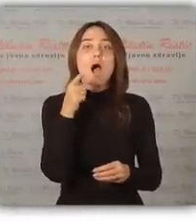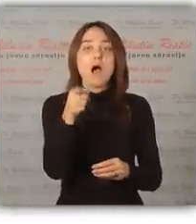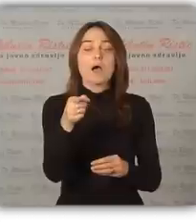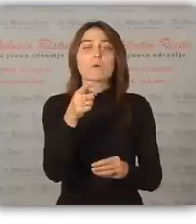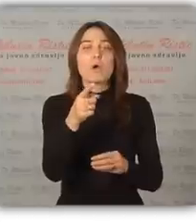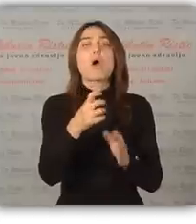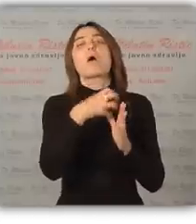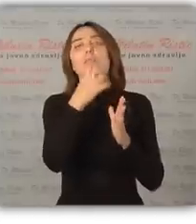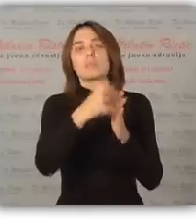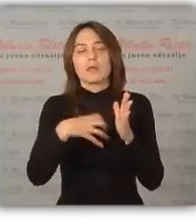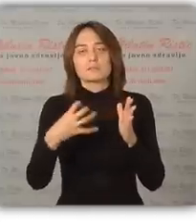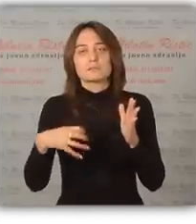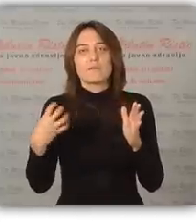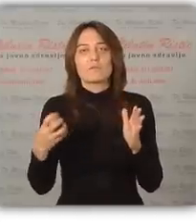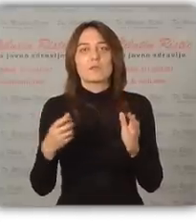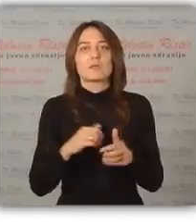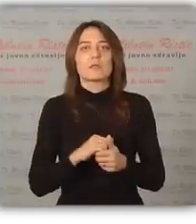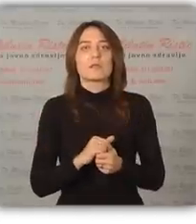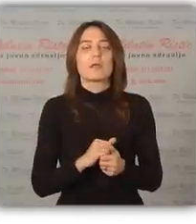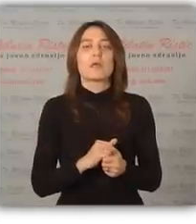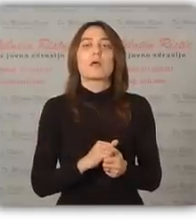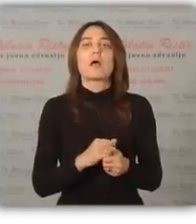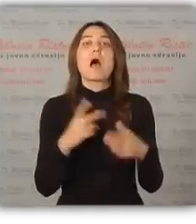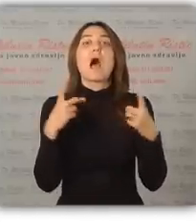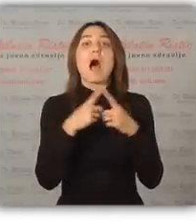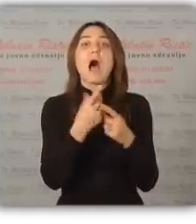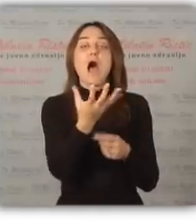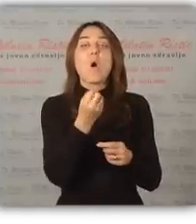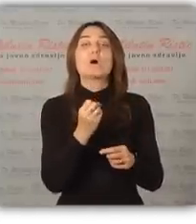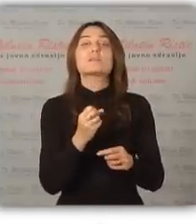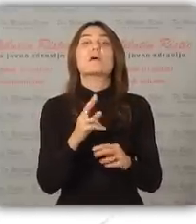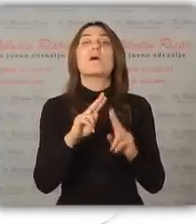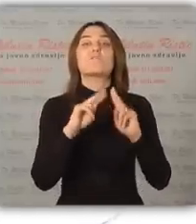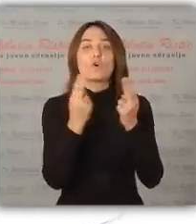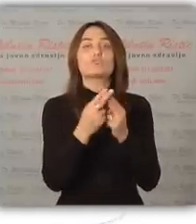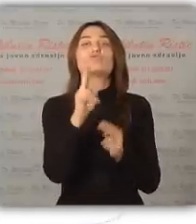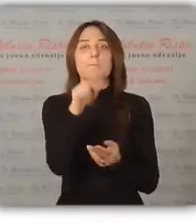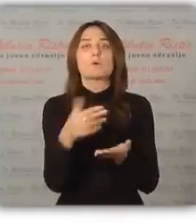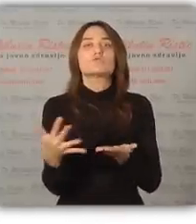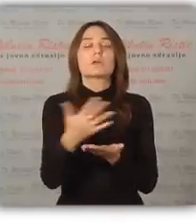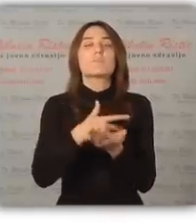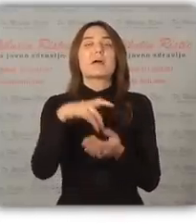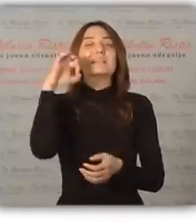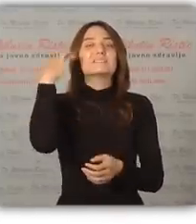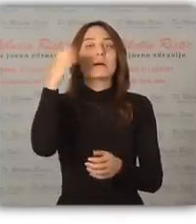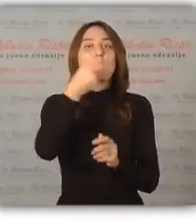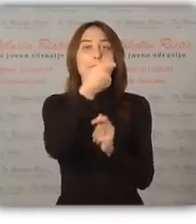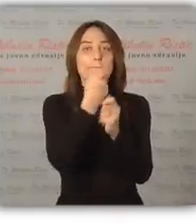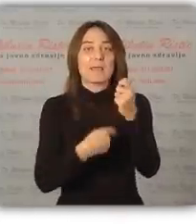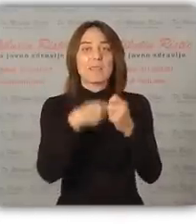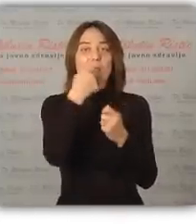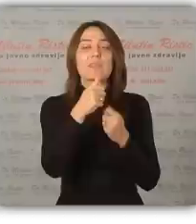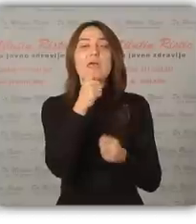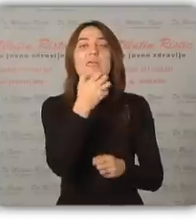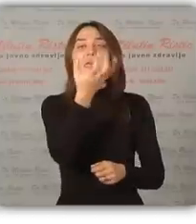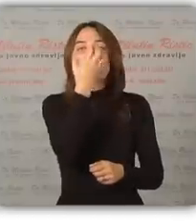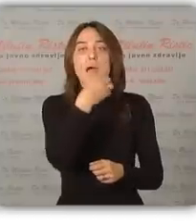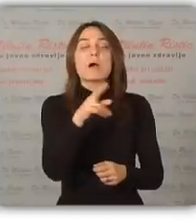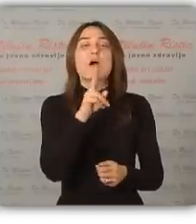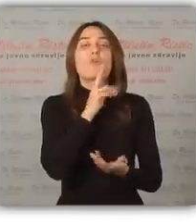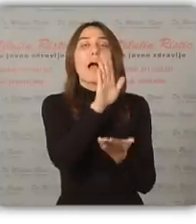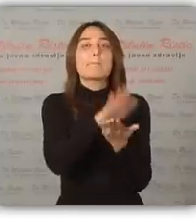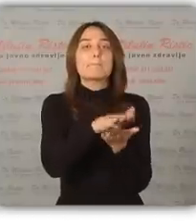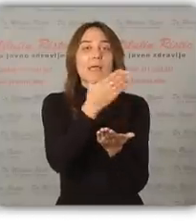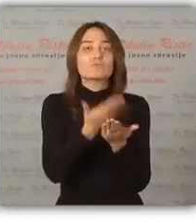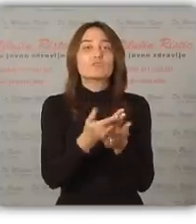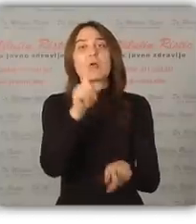pitanju, formulom će se nastaviti, a od voća se može koristiti samo banana i jabuka koja